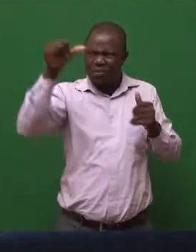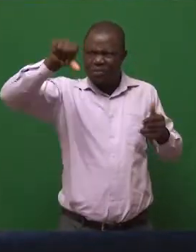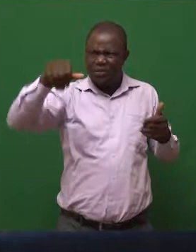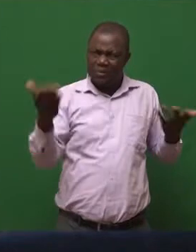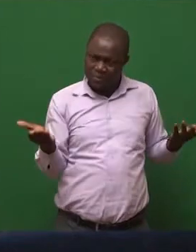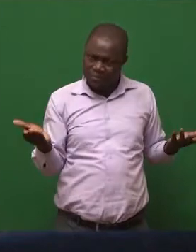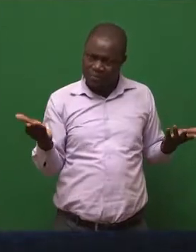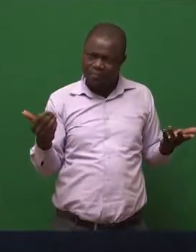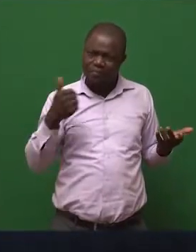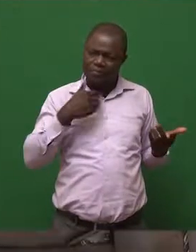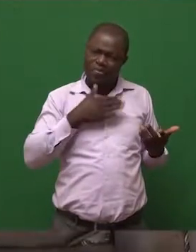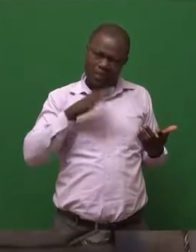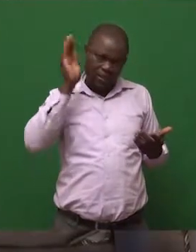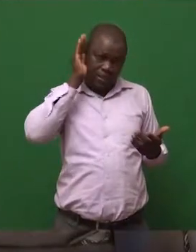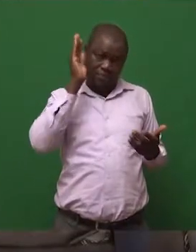zvinofamba sei